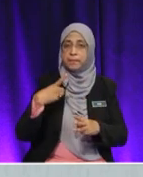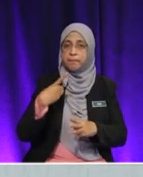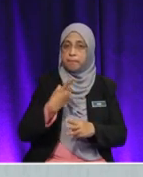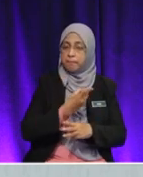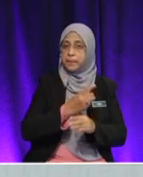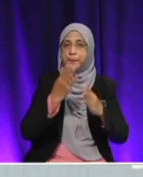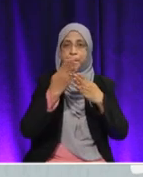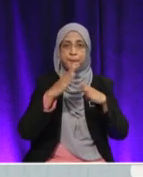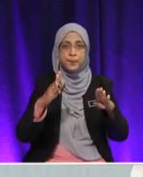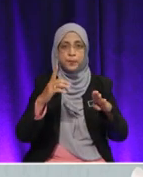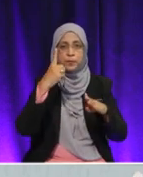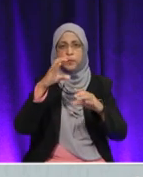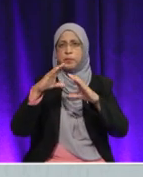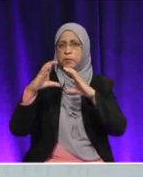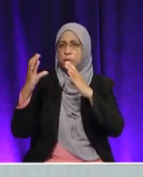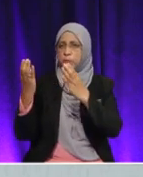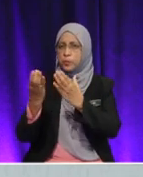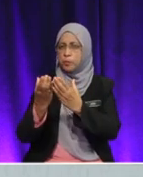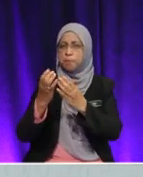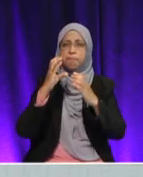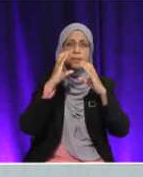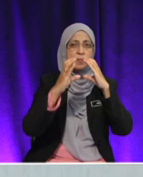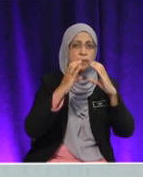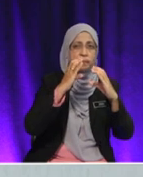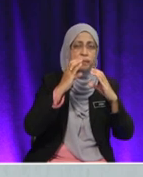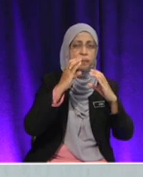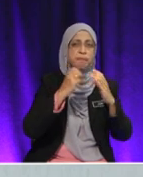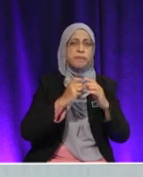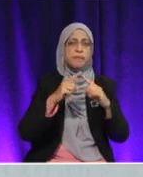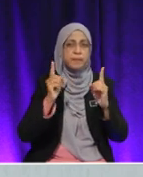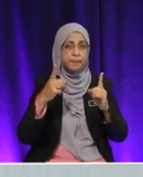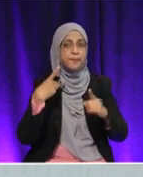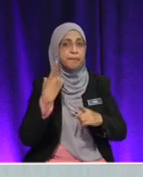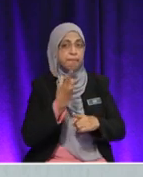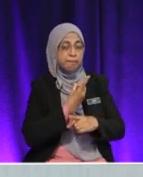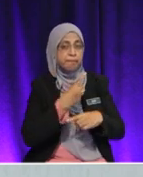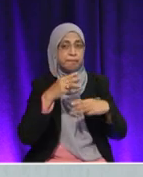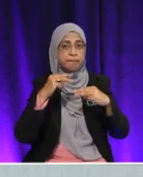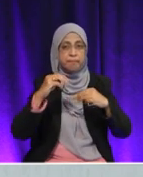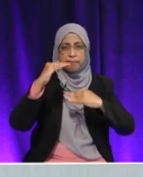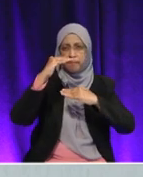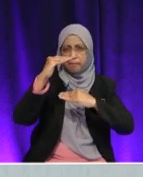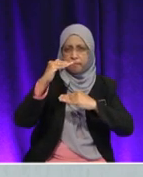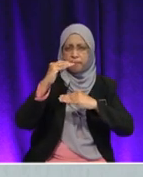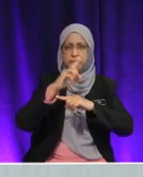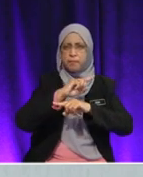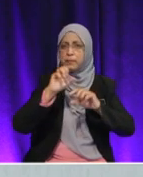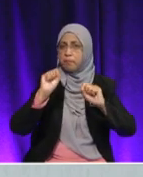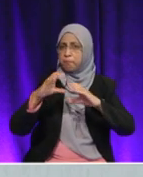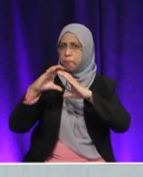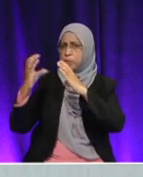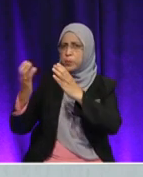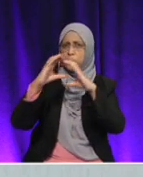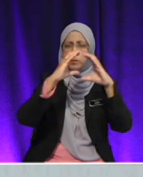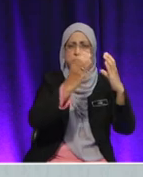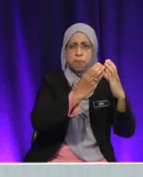untuk berhimpun bercakap dan juga persatuan tetapi kita masih tidak dibenarkan untuk berhimpun tanpa kebenaran